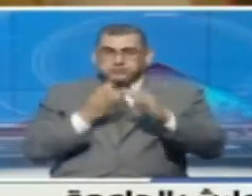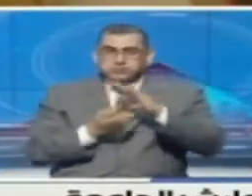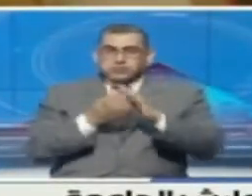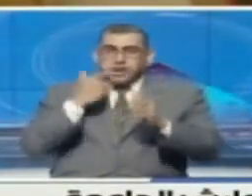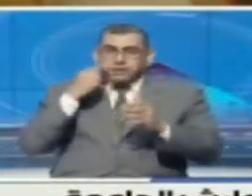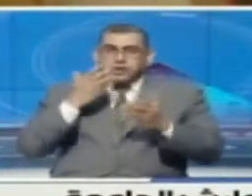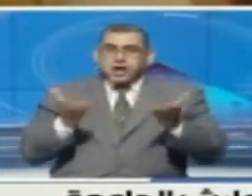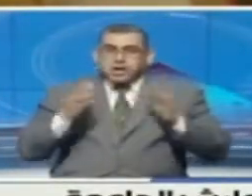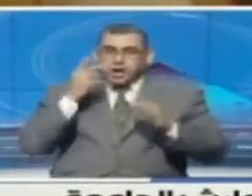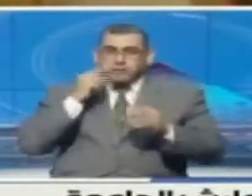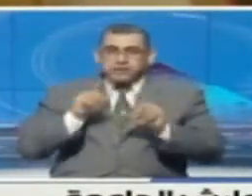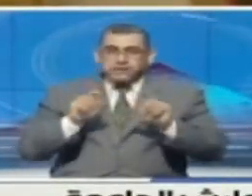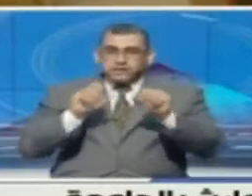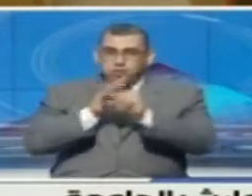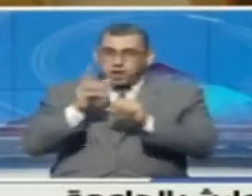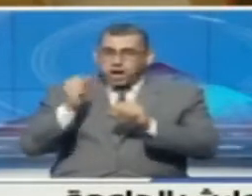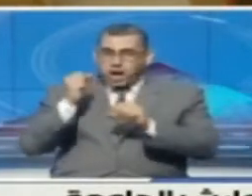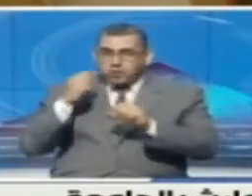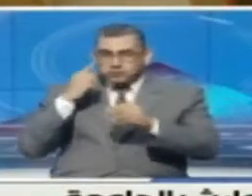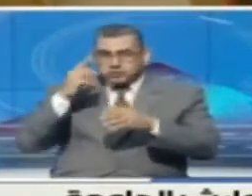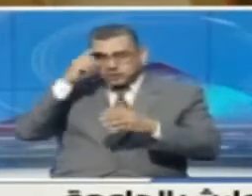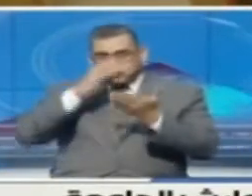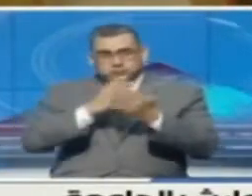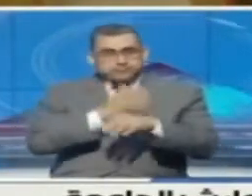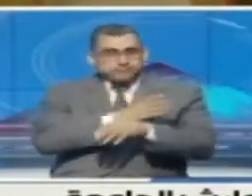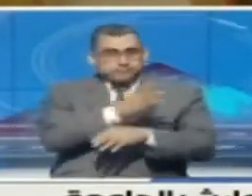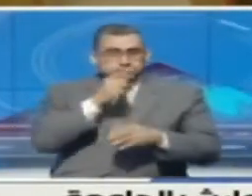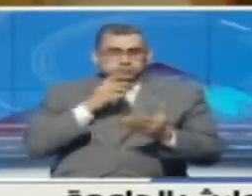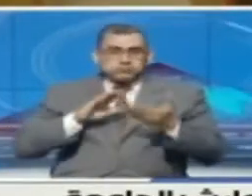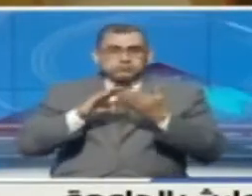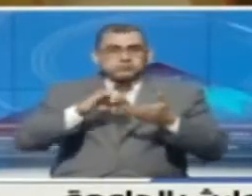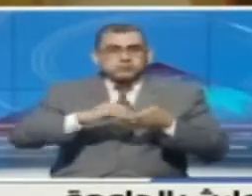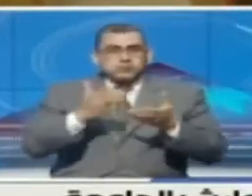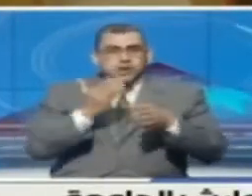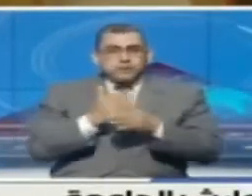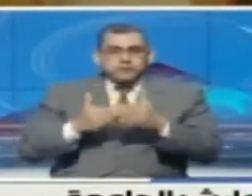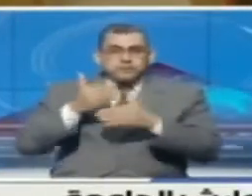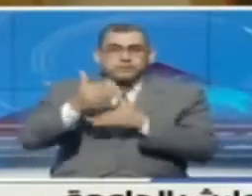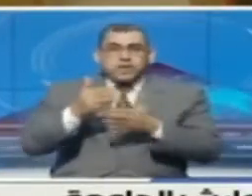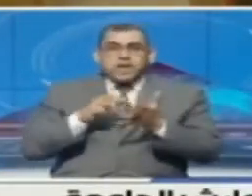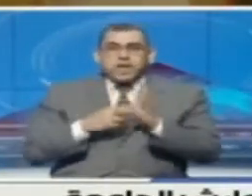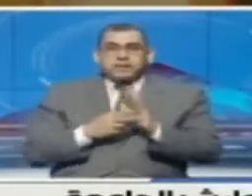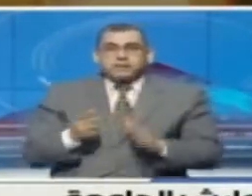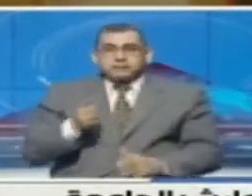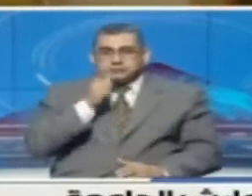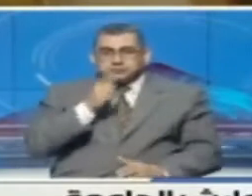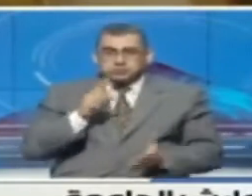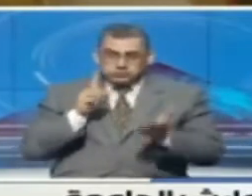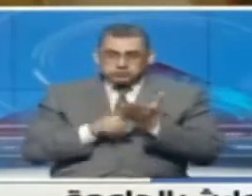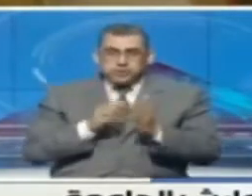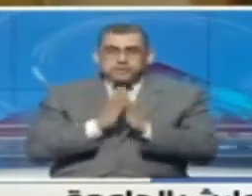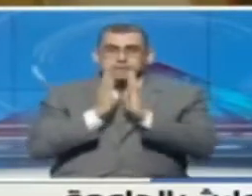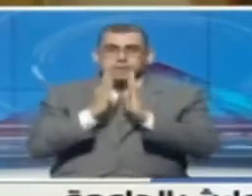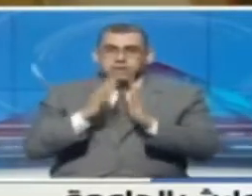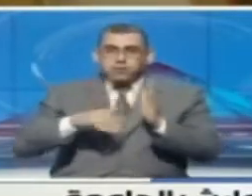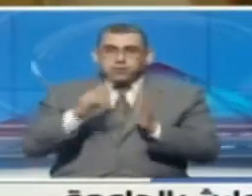كبيرة ككوفيد 19 له أثر كبير جدا في يعني تعزيز هذا الملف، لأنه